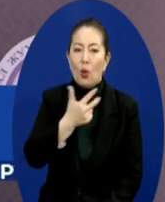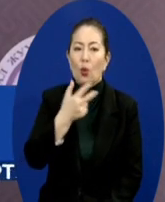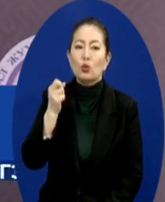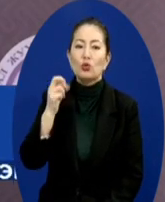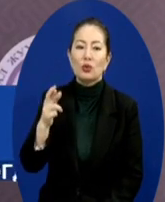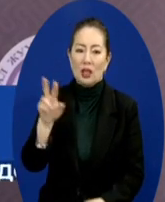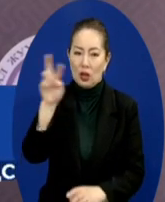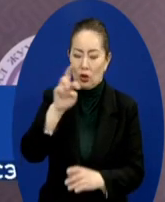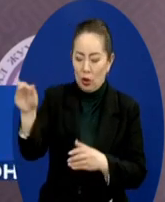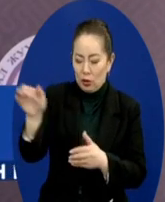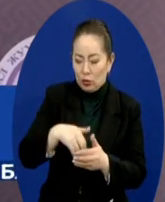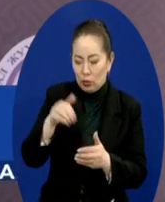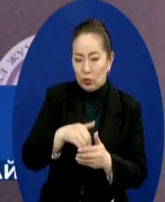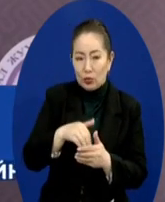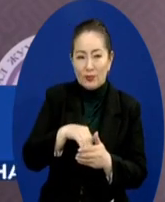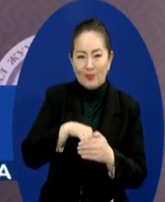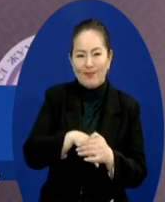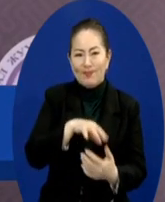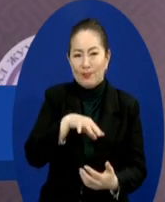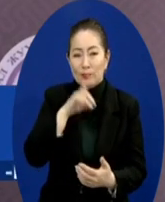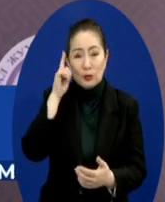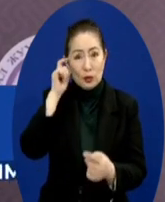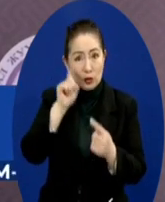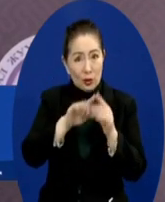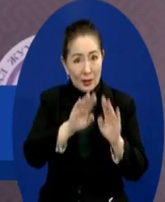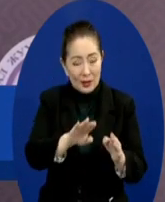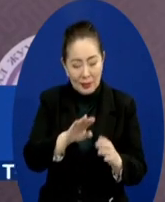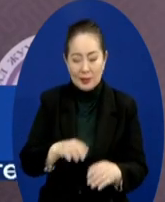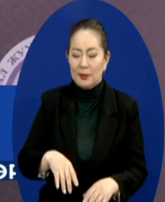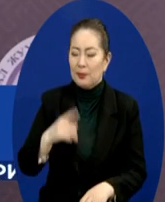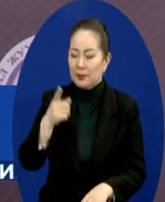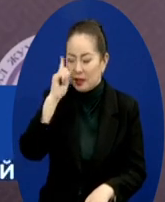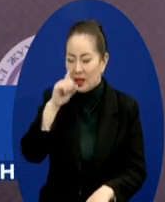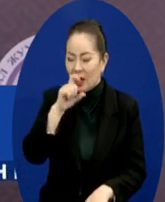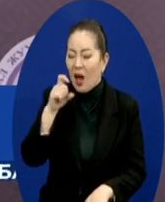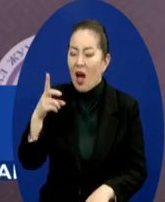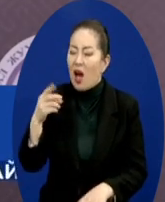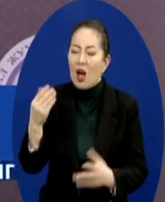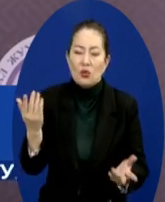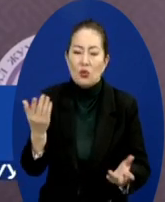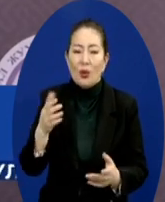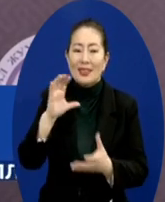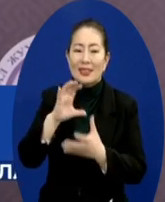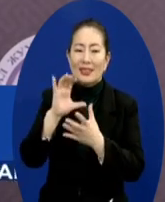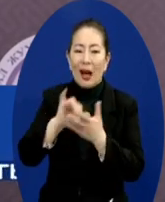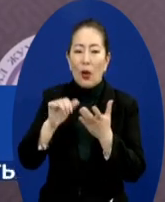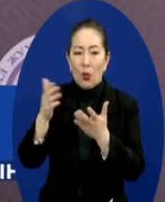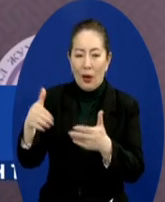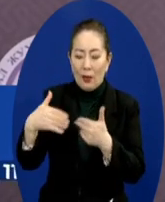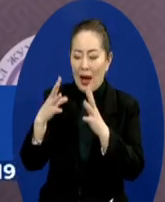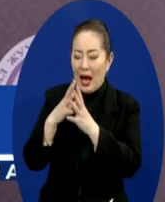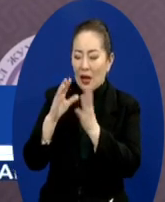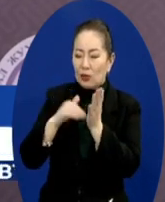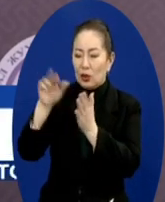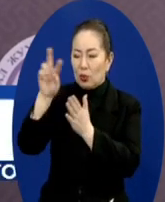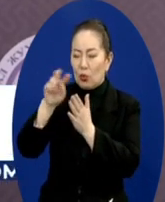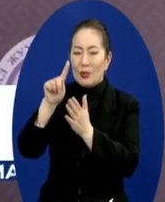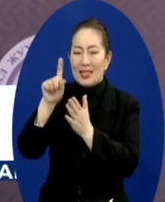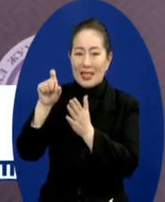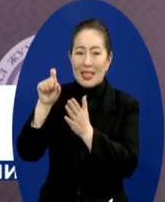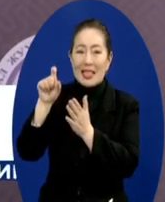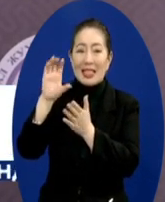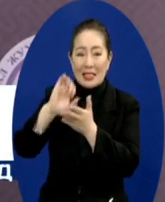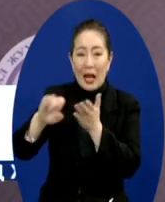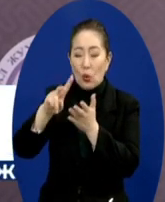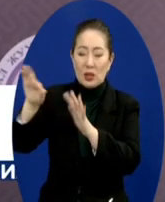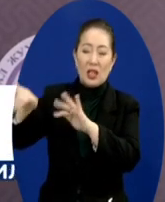долларыг төвлөрүүлье гэдэг ийм зорилт тавьж байгаа. Энийг хүрээнд бид нар эхний ээлжийн санхүүжилт болох 10 тэрбум төгрөний санхүүжилтийн зээлийг